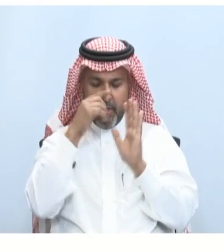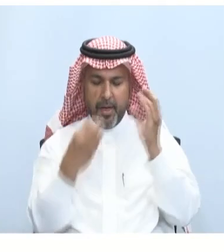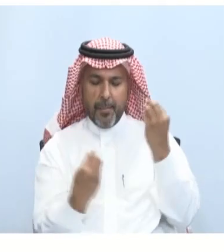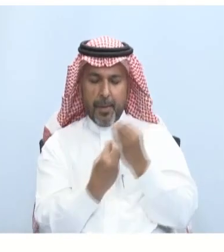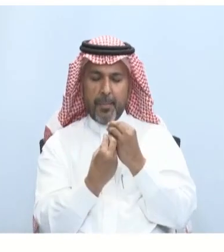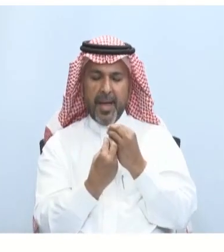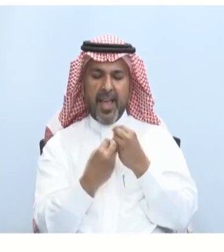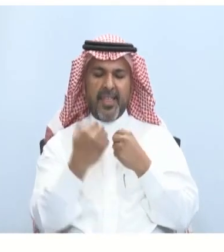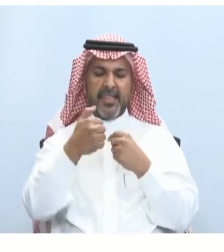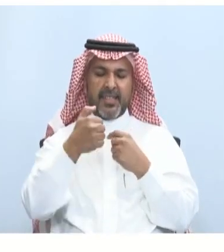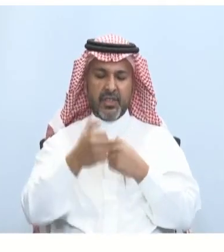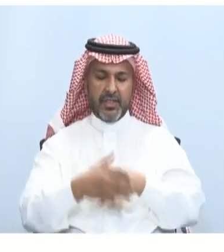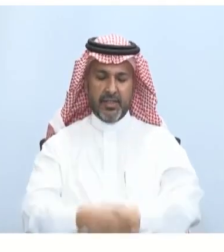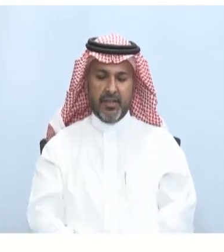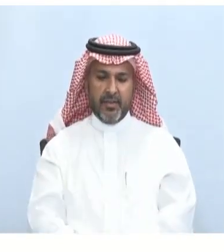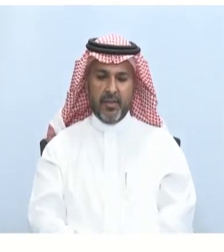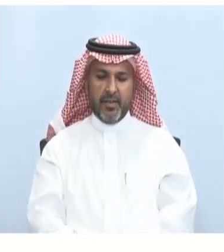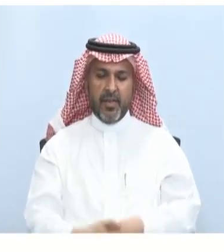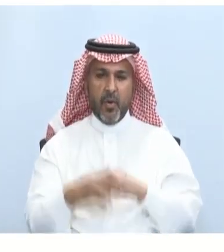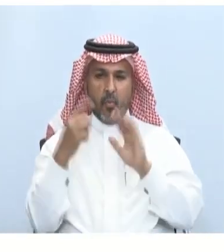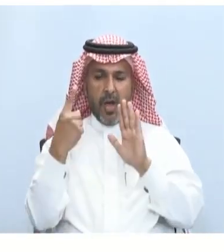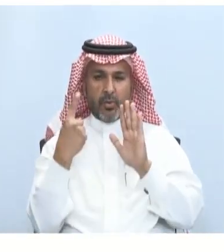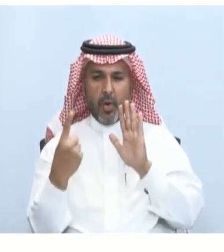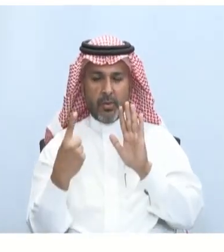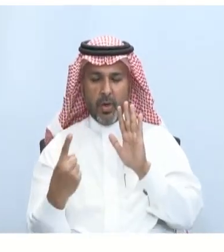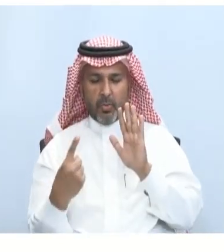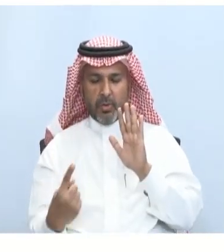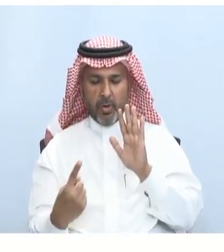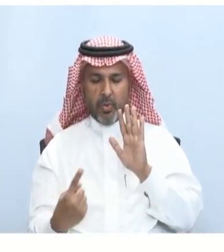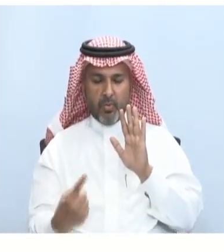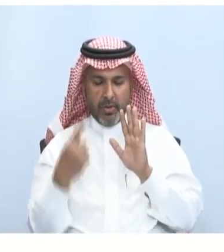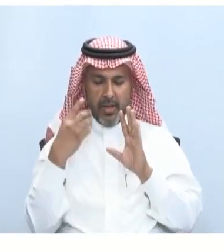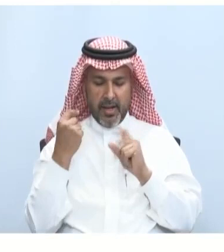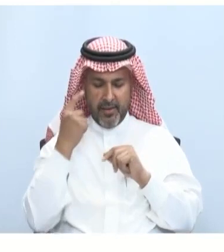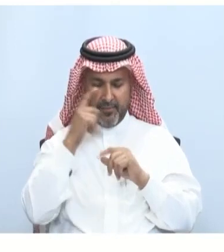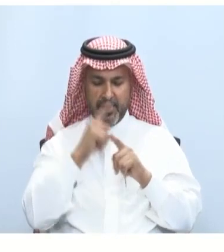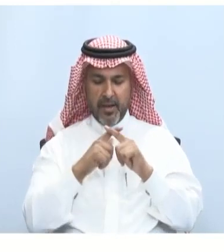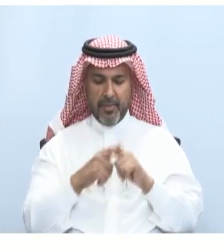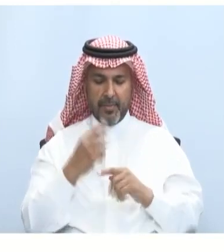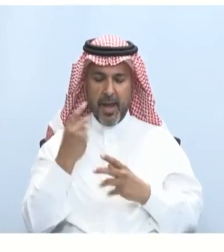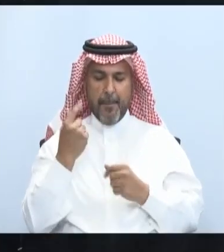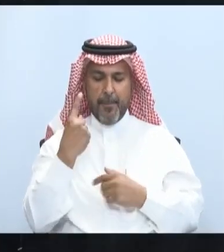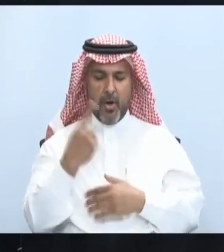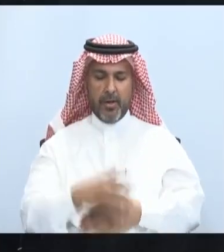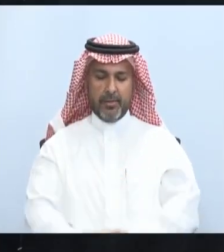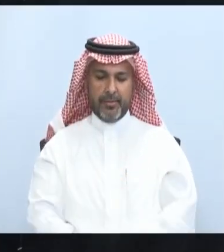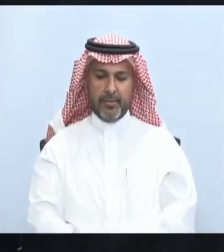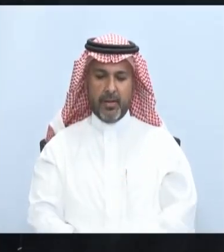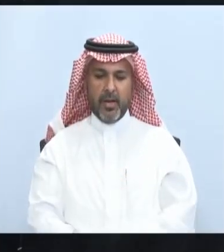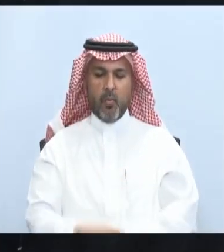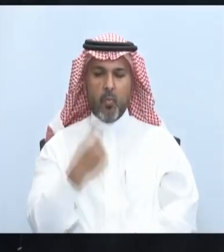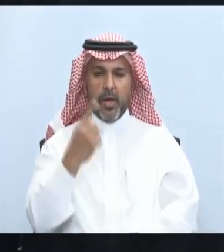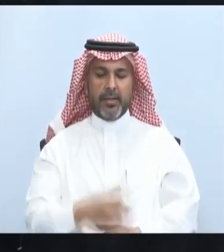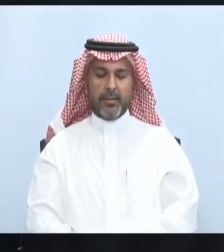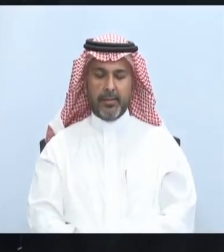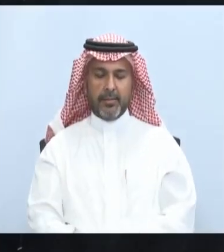كم قيمته احسنتم واحد والصف الثاني واحد واحد مكرر 15 مره اذا اي اس ستون راح يعطيني